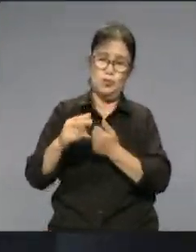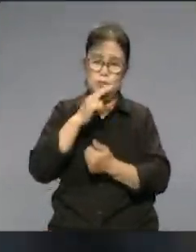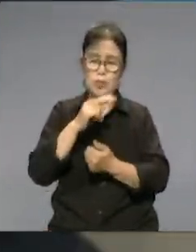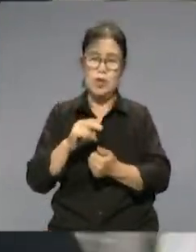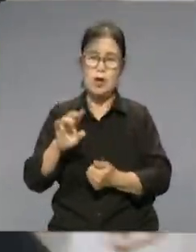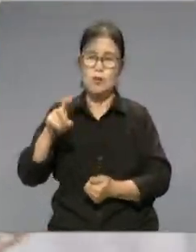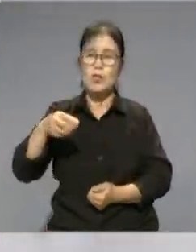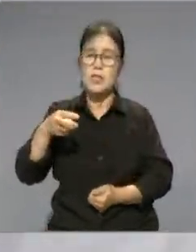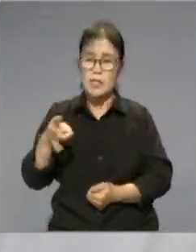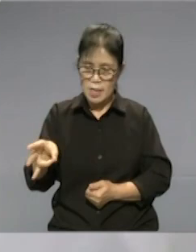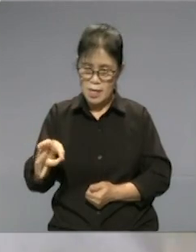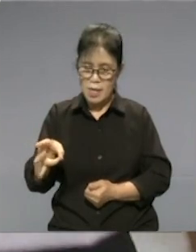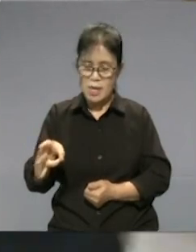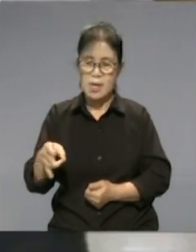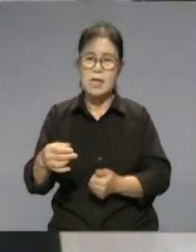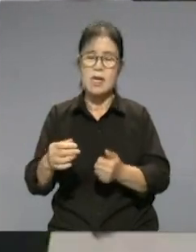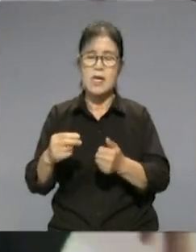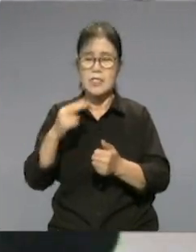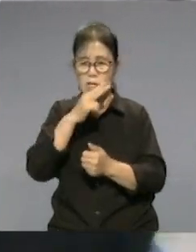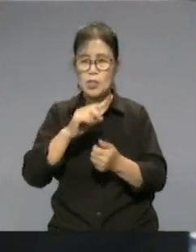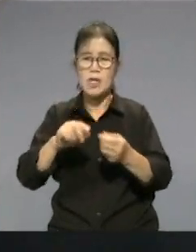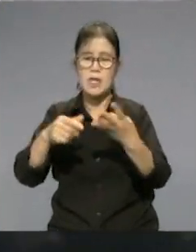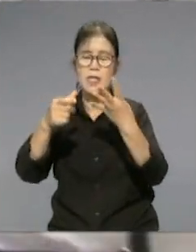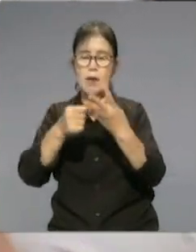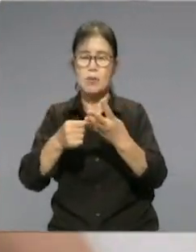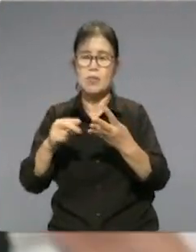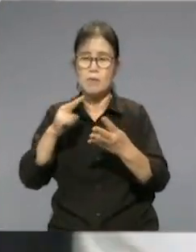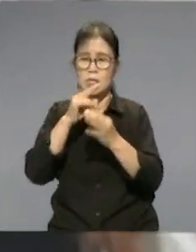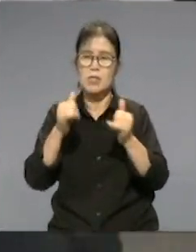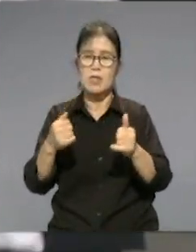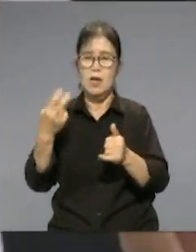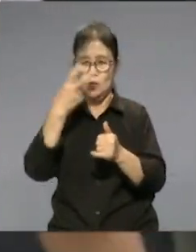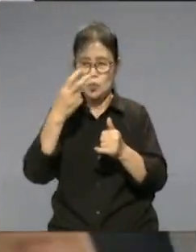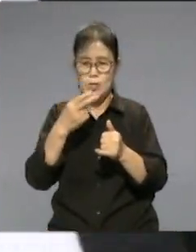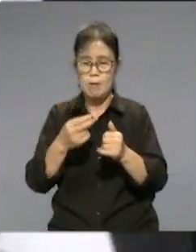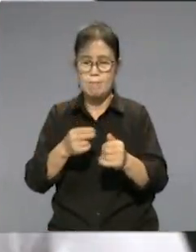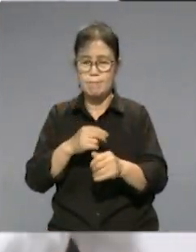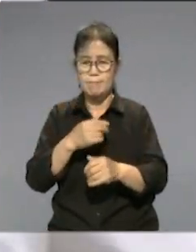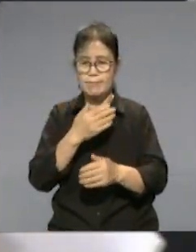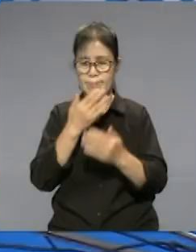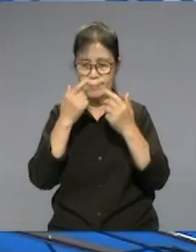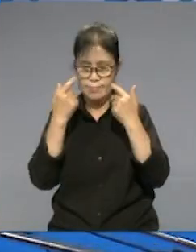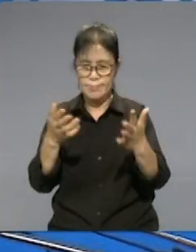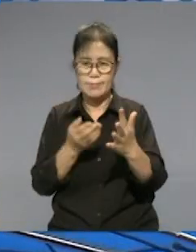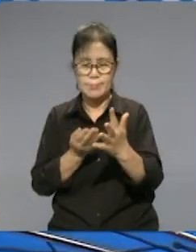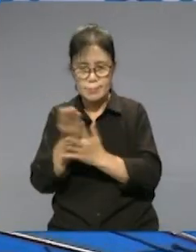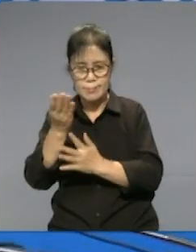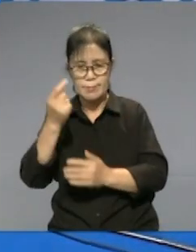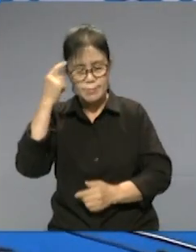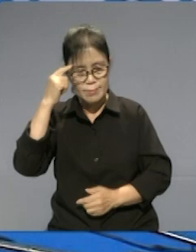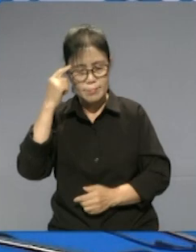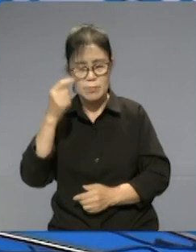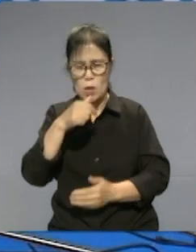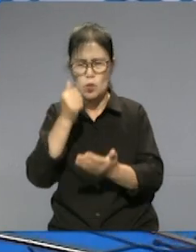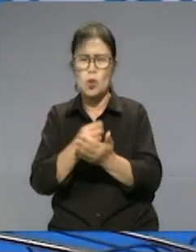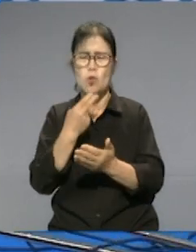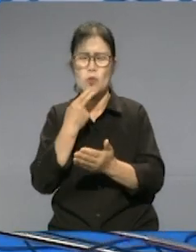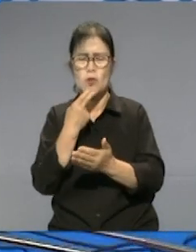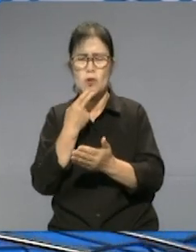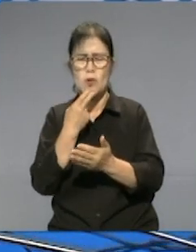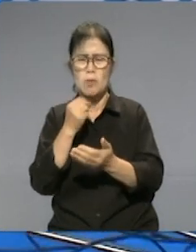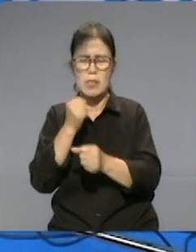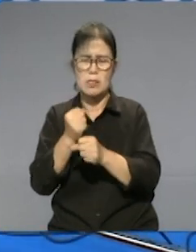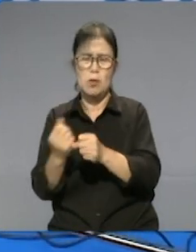위례대장동 개발 의혹에 이은 네 번째 피의자 조사에 정면 돌파 의지를 보인 겁니다. 없는 죄를 만들어 뒤집어 씌우는